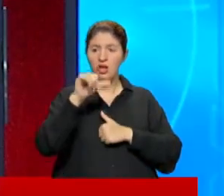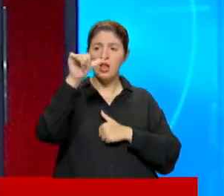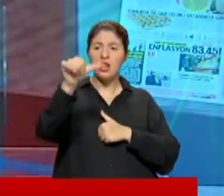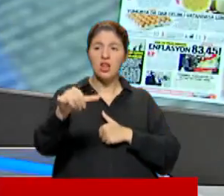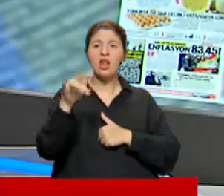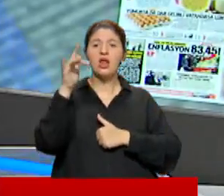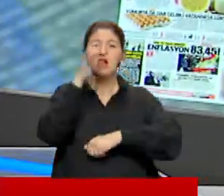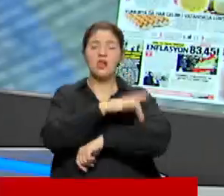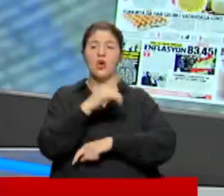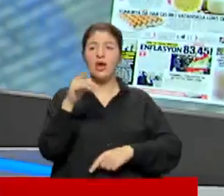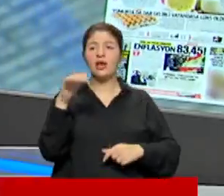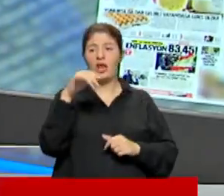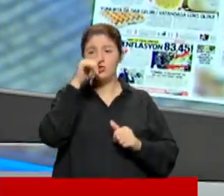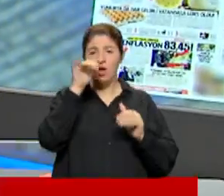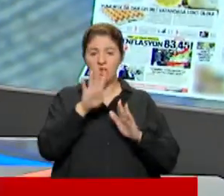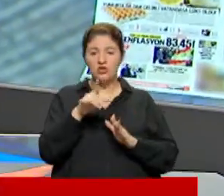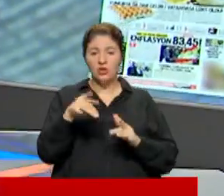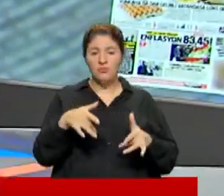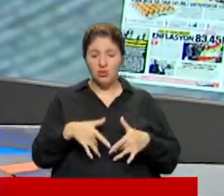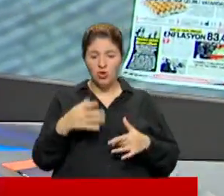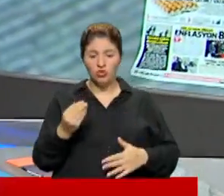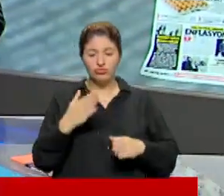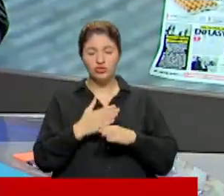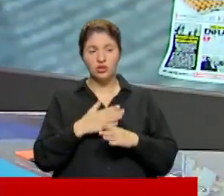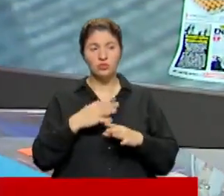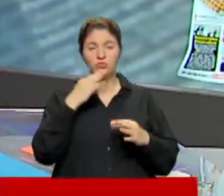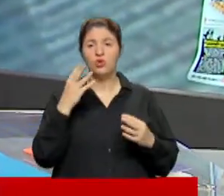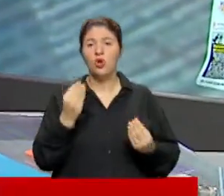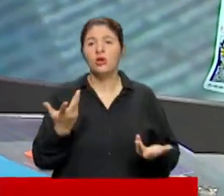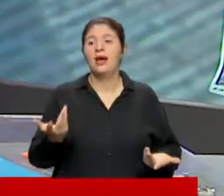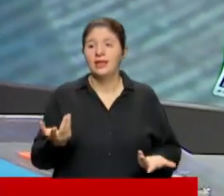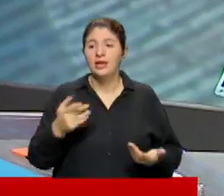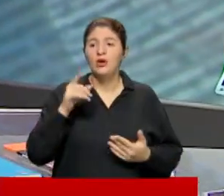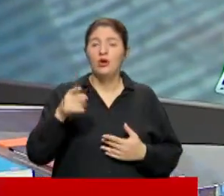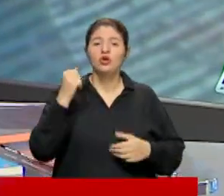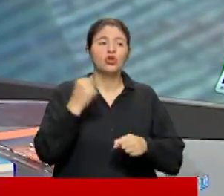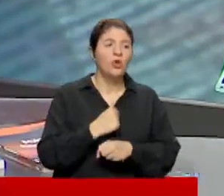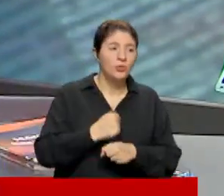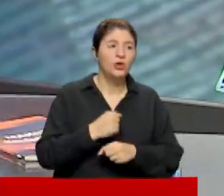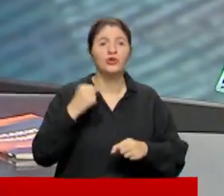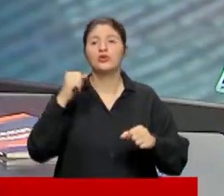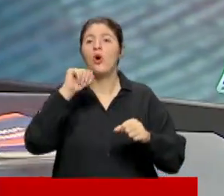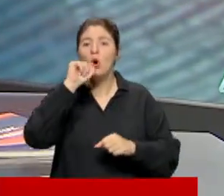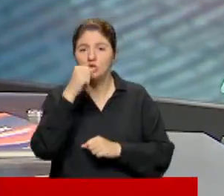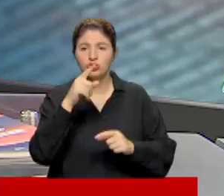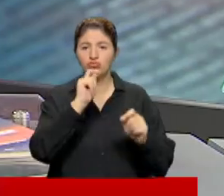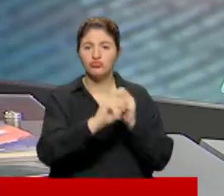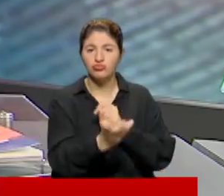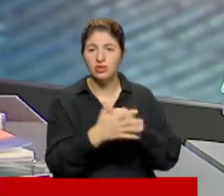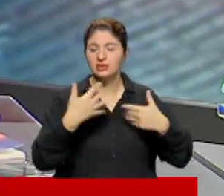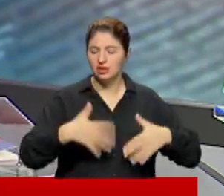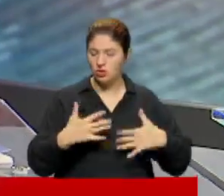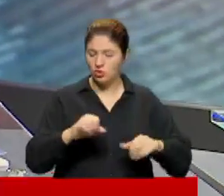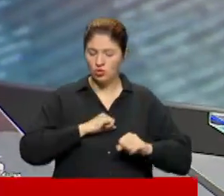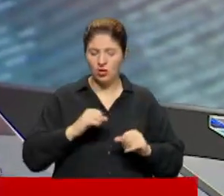oralara gelen doğalgaz bununla memnun oluyoruz vatandaşla mutlu oluyor artık Hani o kömür odun bunu yakma bu telaş